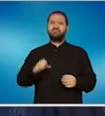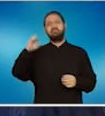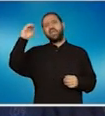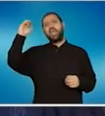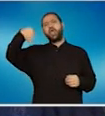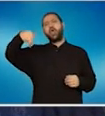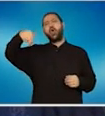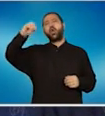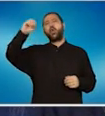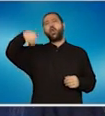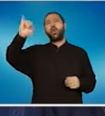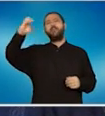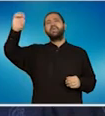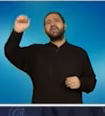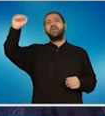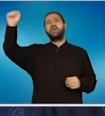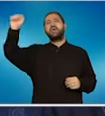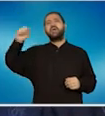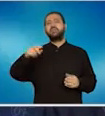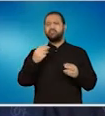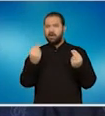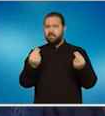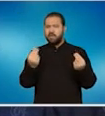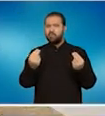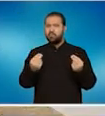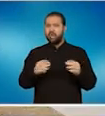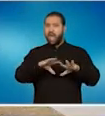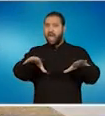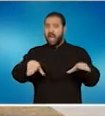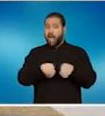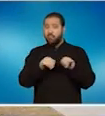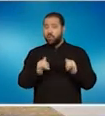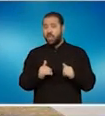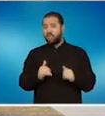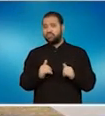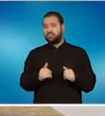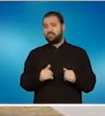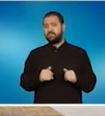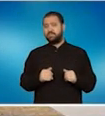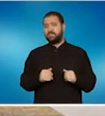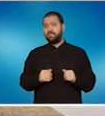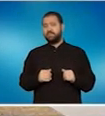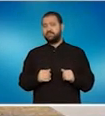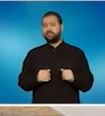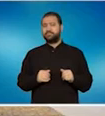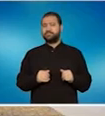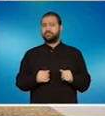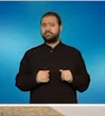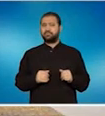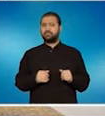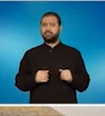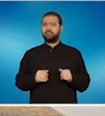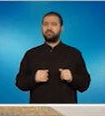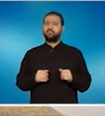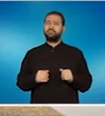spuneți, cea mai coerentă, cursivă a neamului ăstuia. Trăim pe moștenirea interbelicului astăzi. Mai